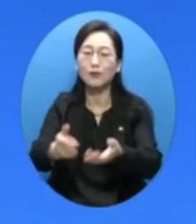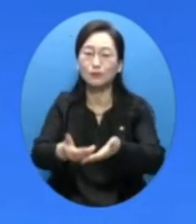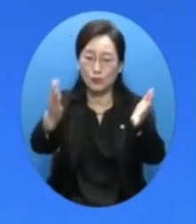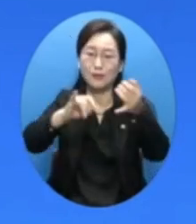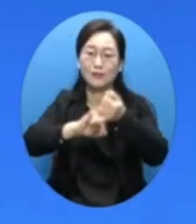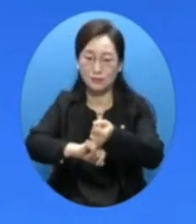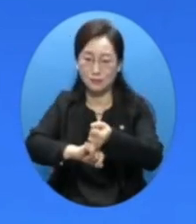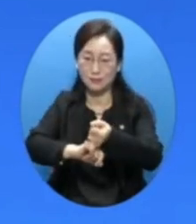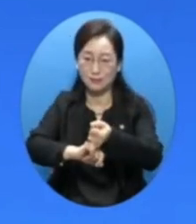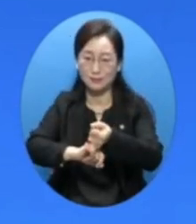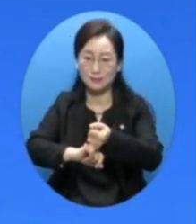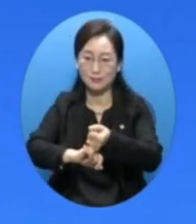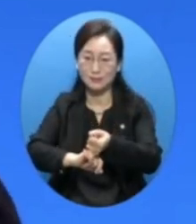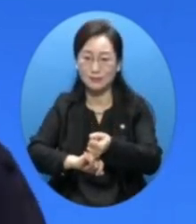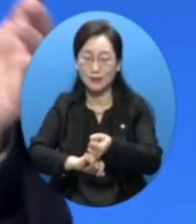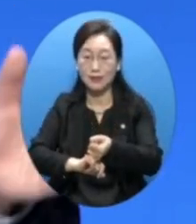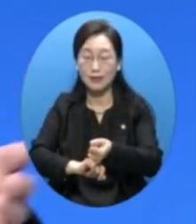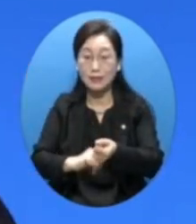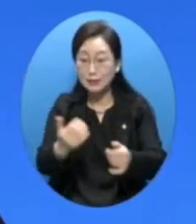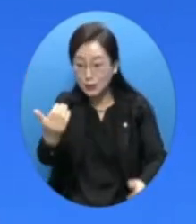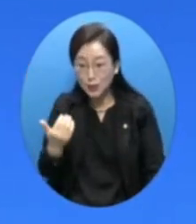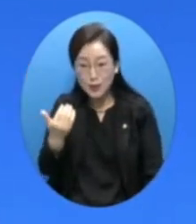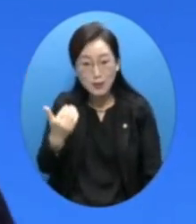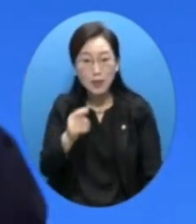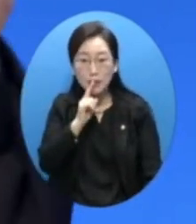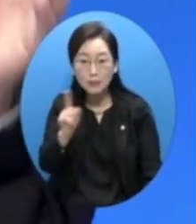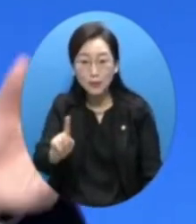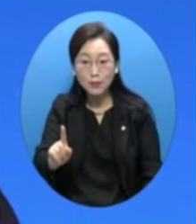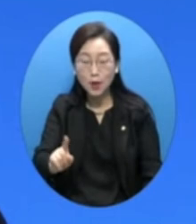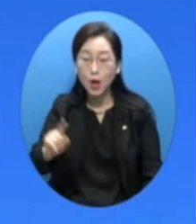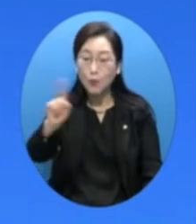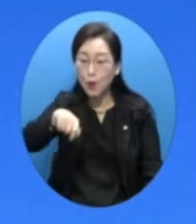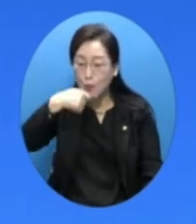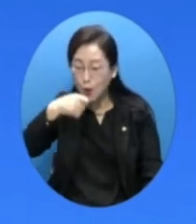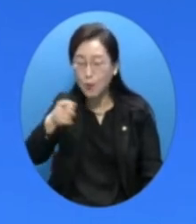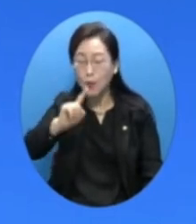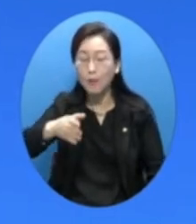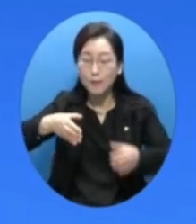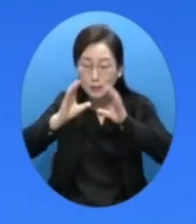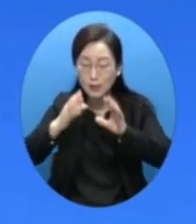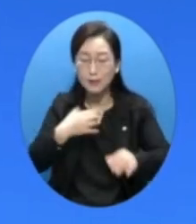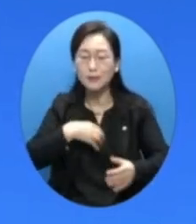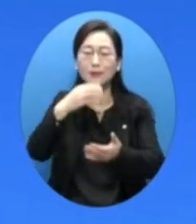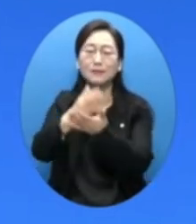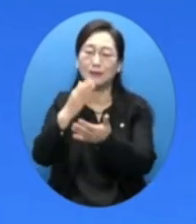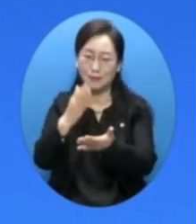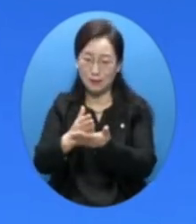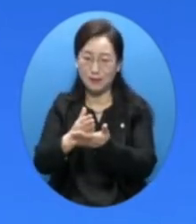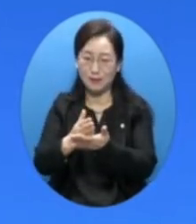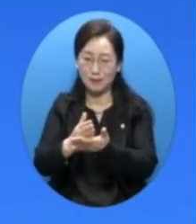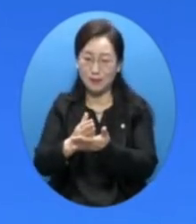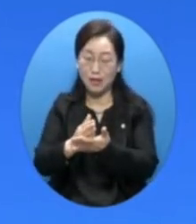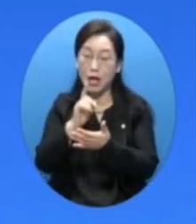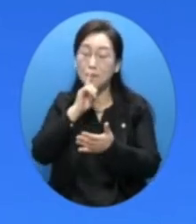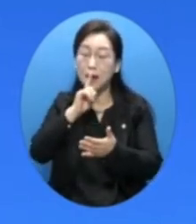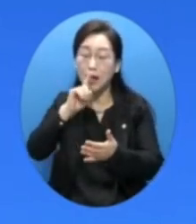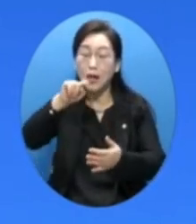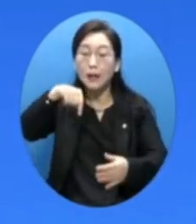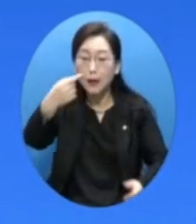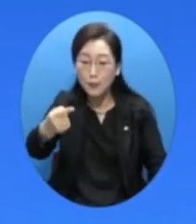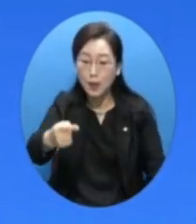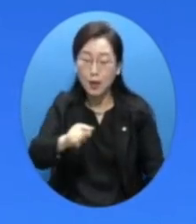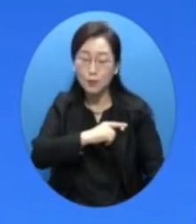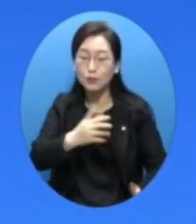말씀인 것입니다 바로 그 전에 무슨 말씀 나오냐 하면 무엇을 먹을까 무엇을 맞을까 염려하지 말라 말씀하시고 난 다음에 먼저